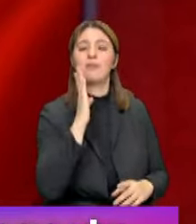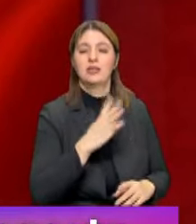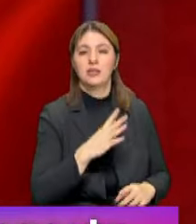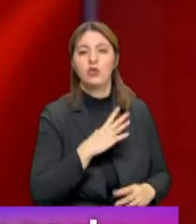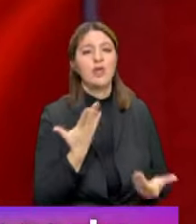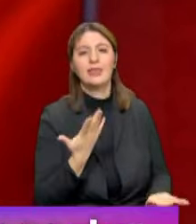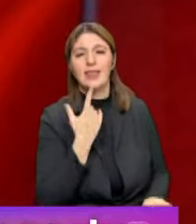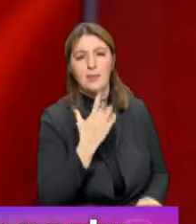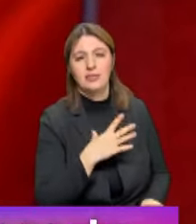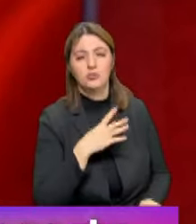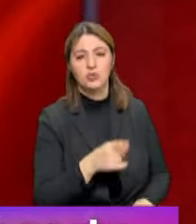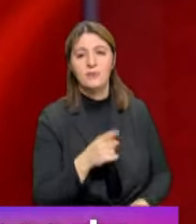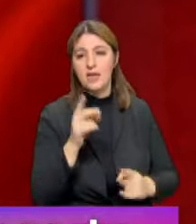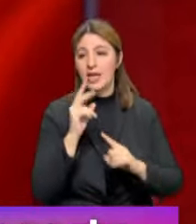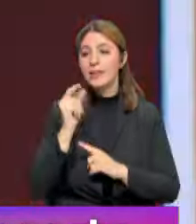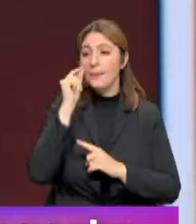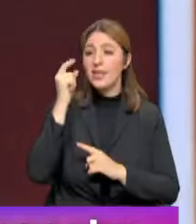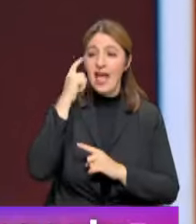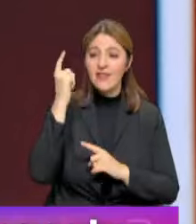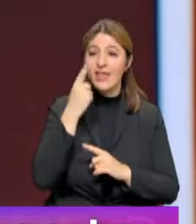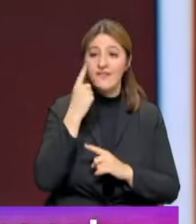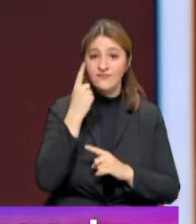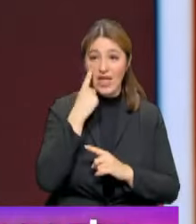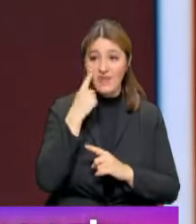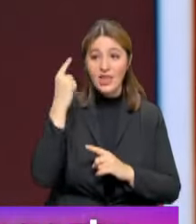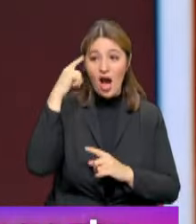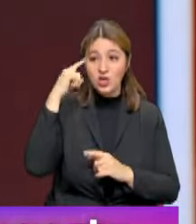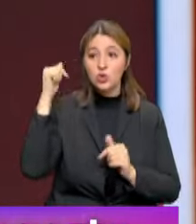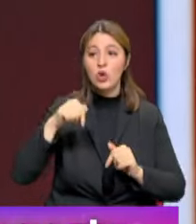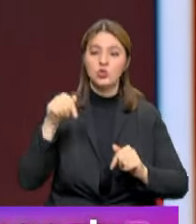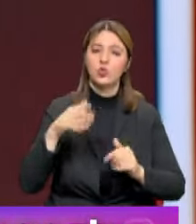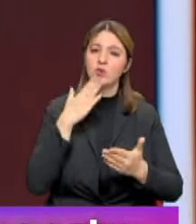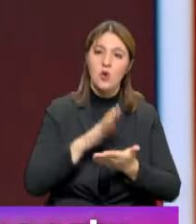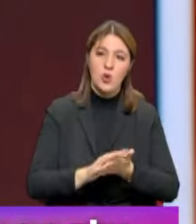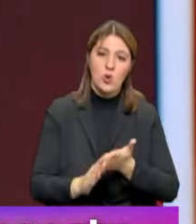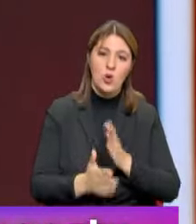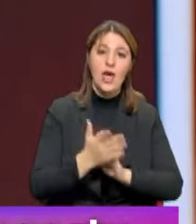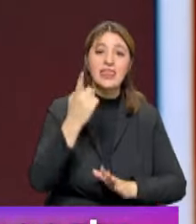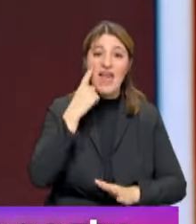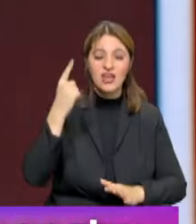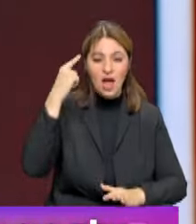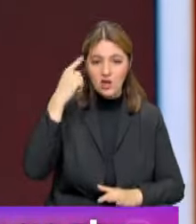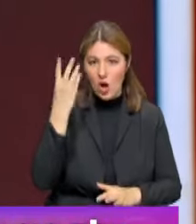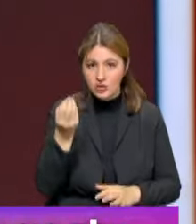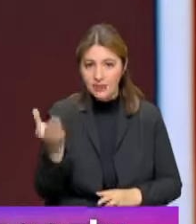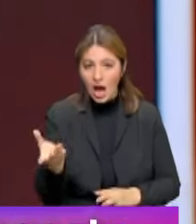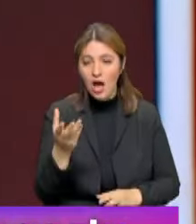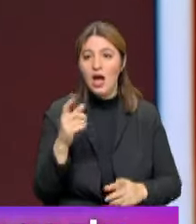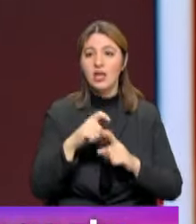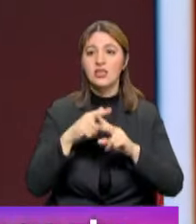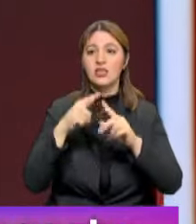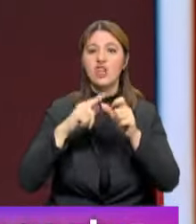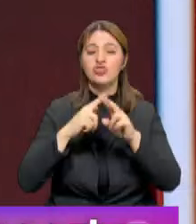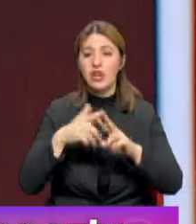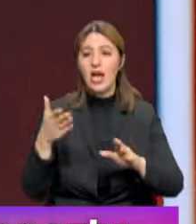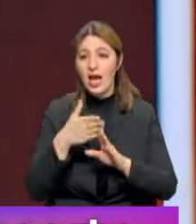isteniyor Ne dersiniz buna İlker Bey devlet aklı E şu anda maalesef yok devlet aklı olsa Datça'ya